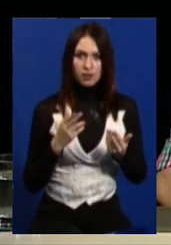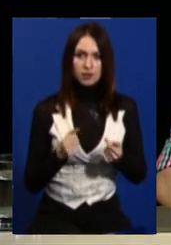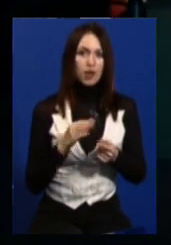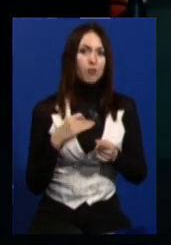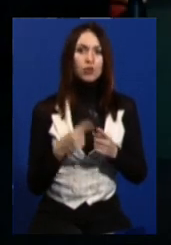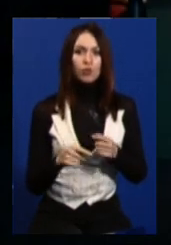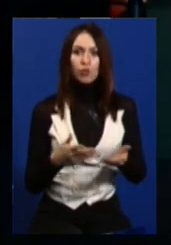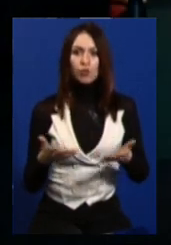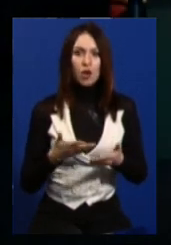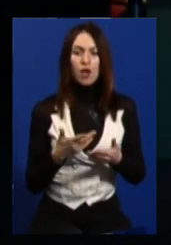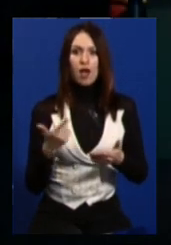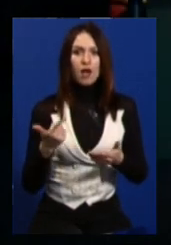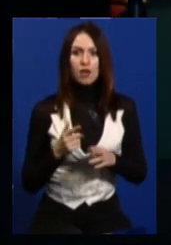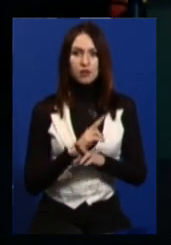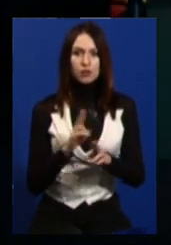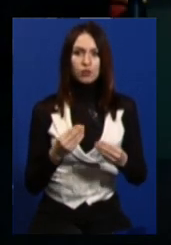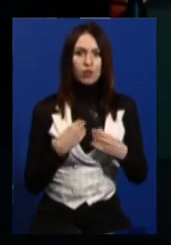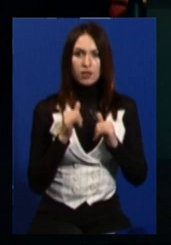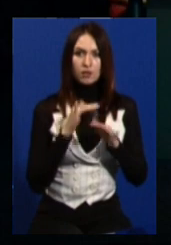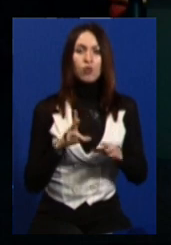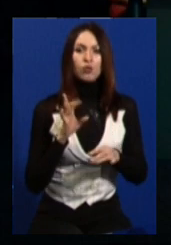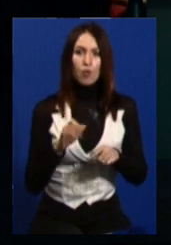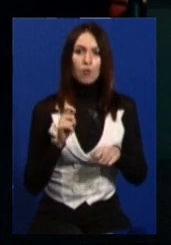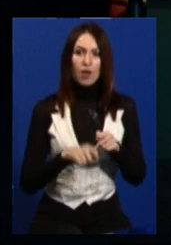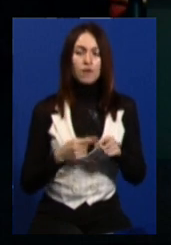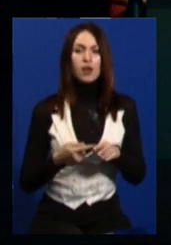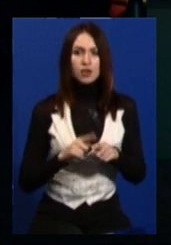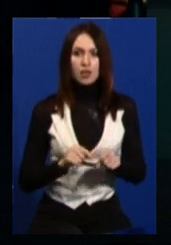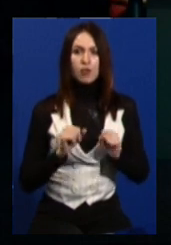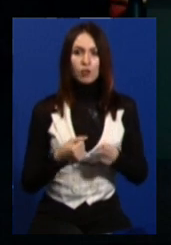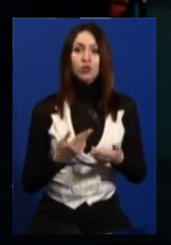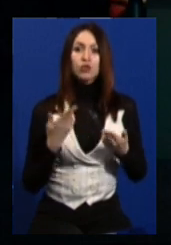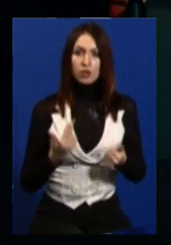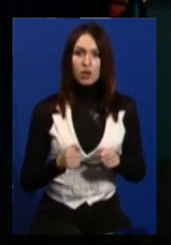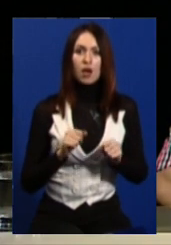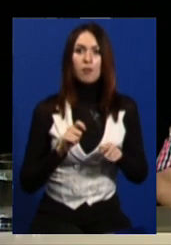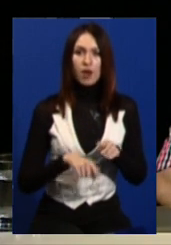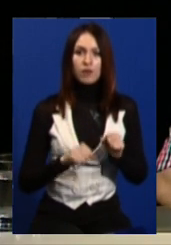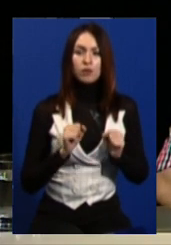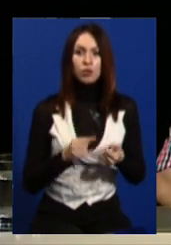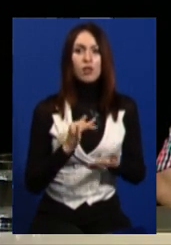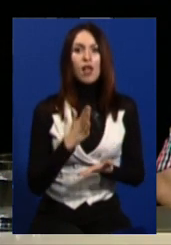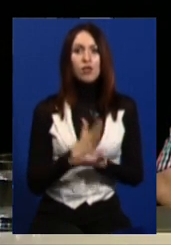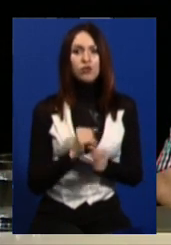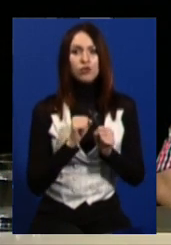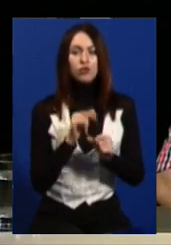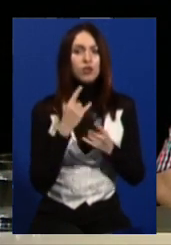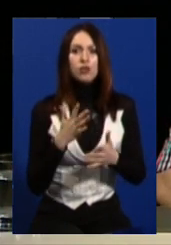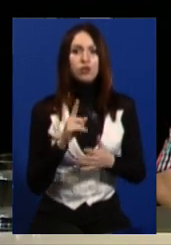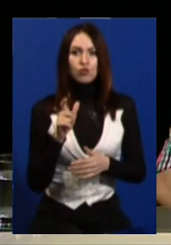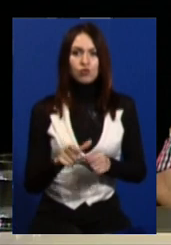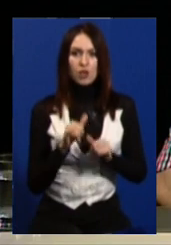інакше, ніяких гарантій ніхто мені дати не може, але перевірити це можна. Перевірити можна. І наличие защиты еще не значит, что человек не может